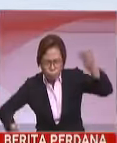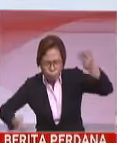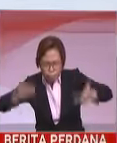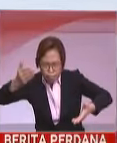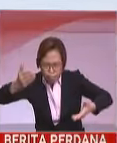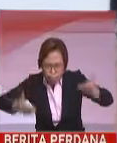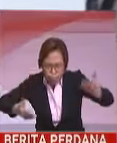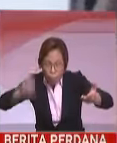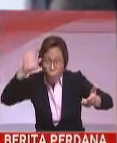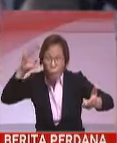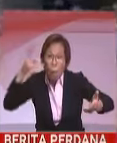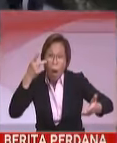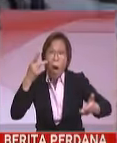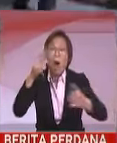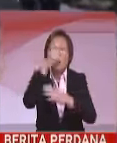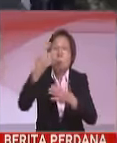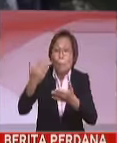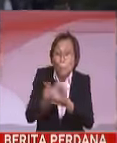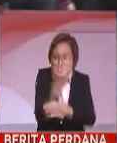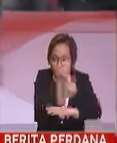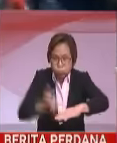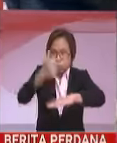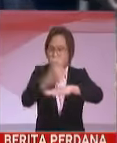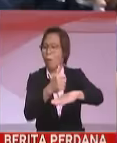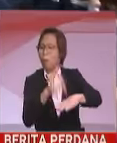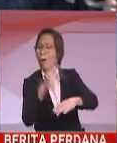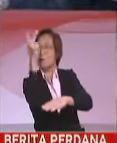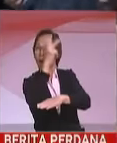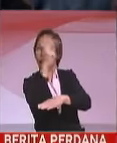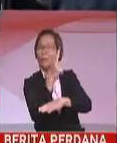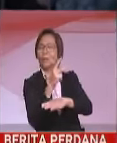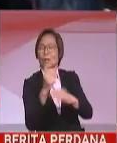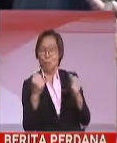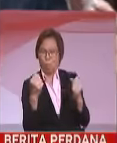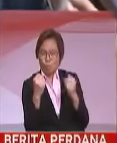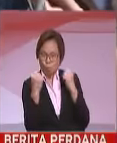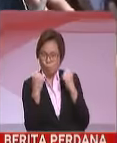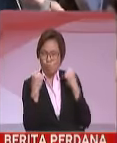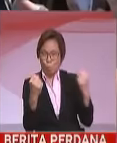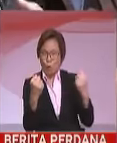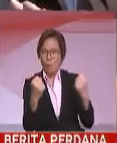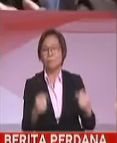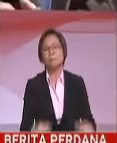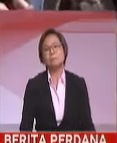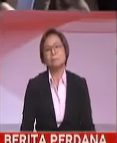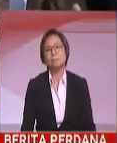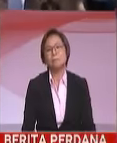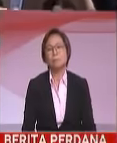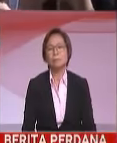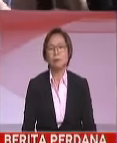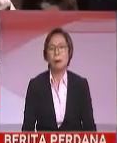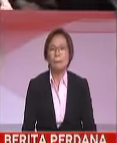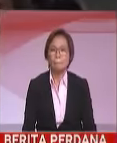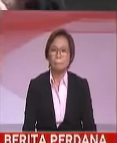politik agar kerajaan baru yang terbentuk merupakan kerajaan yang lebih kukuh.